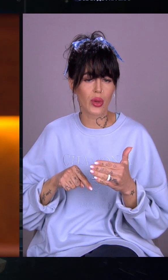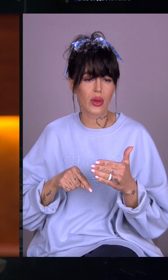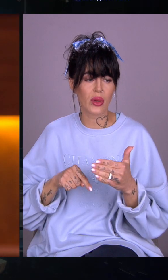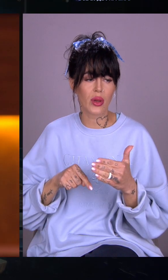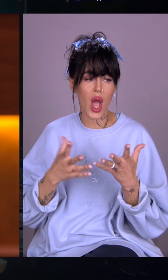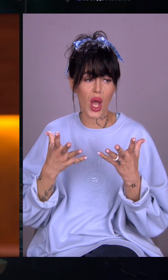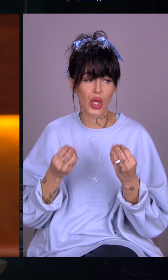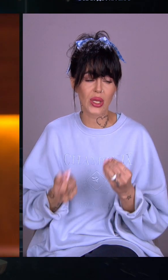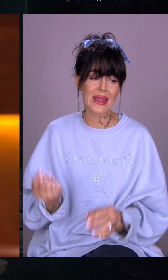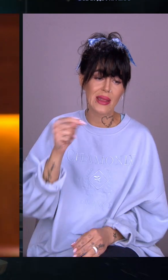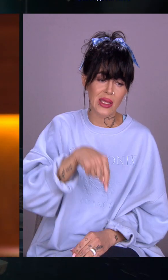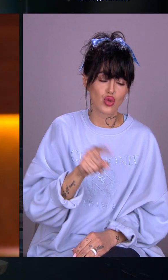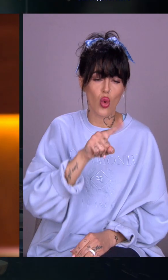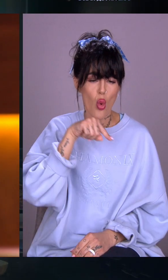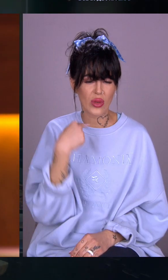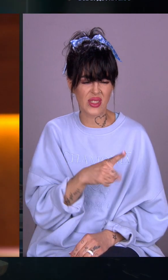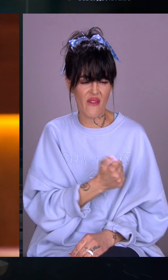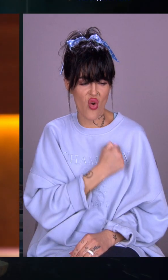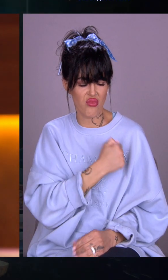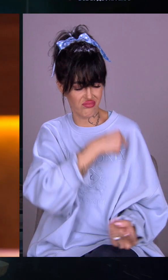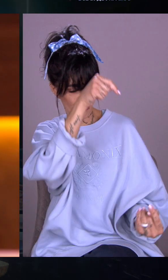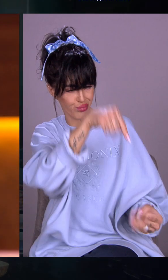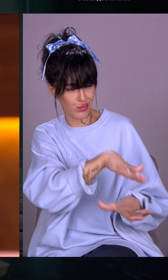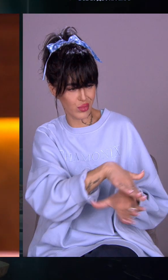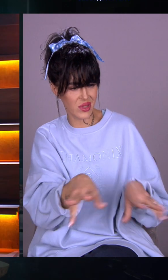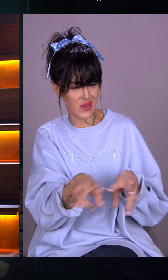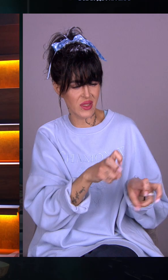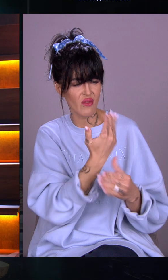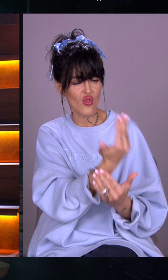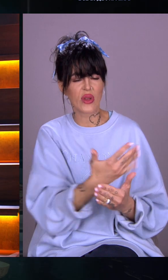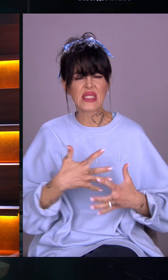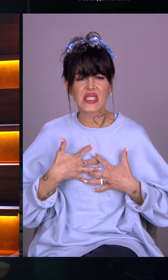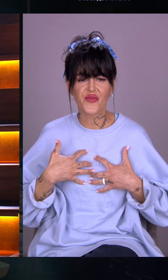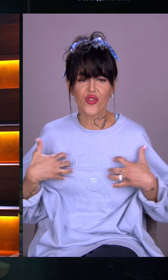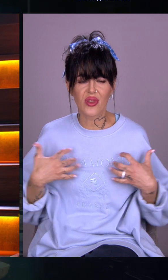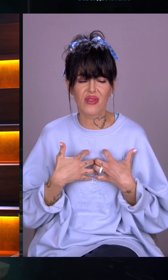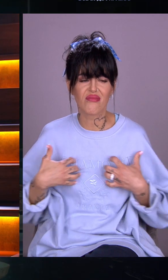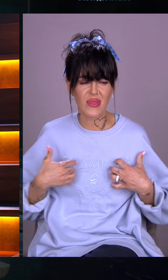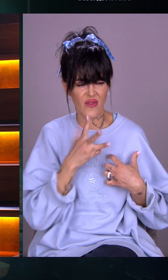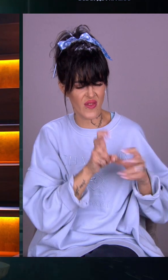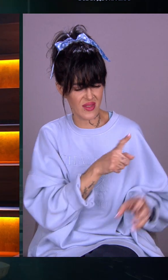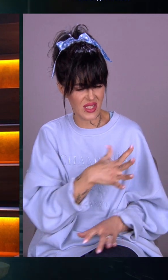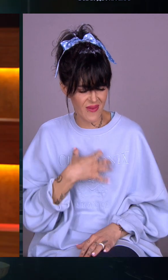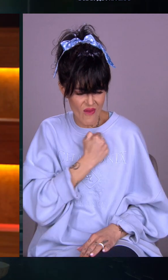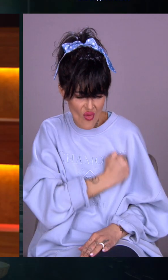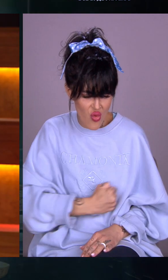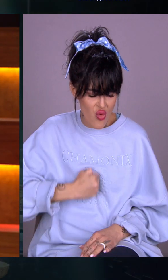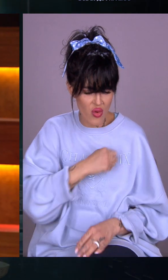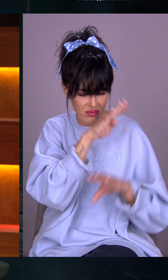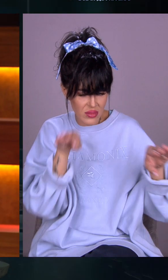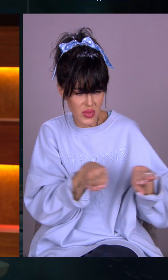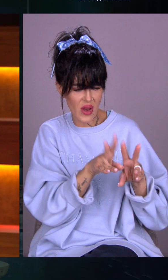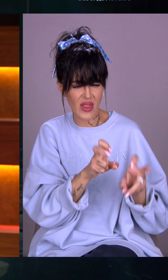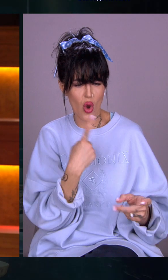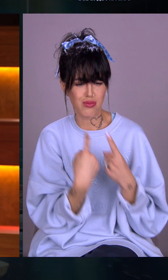А ще про те, що російським військовим не личить назва жодного звіра. Точніше, звіра такою асоціацією ображати не гоже.